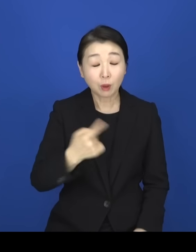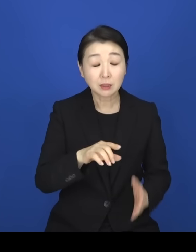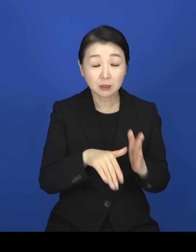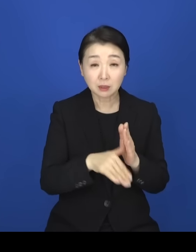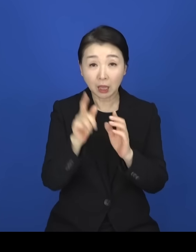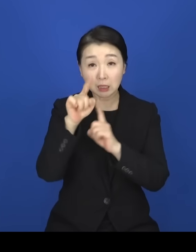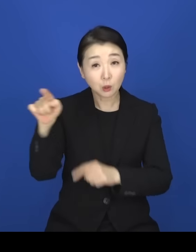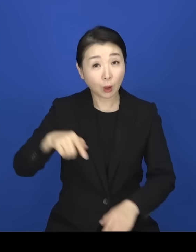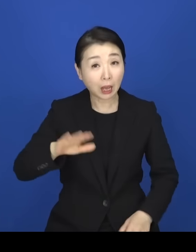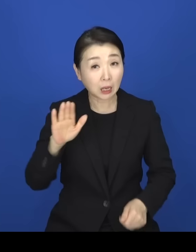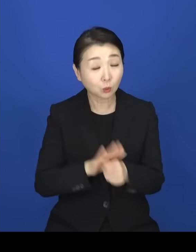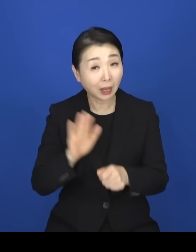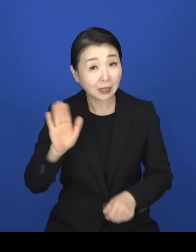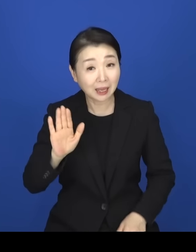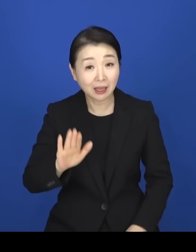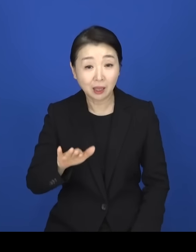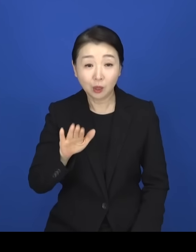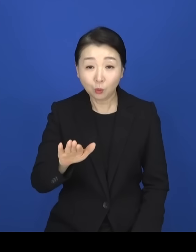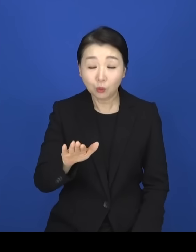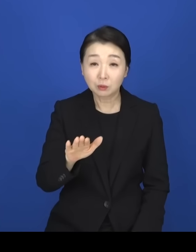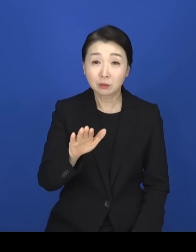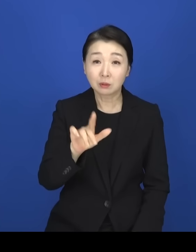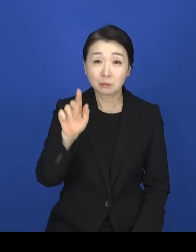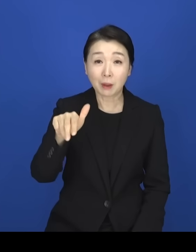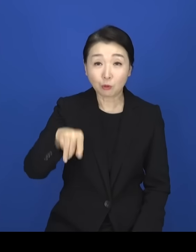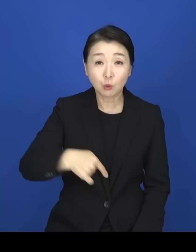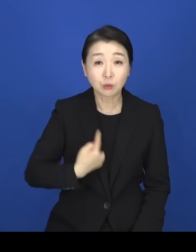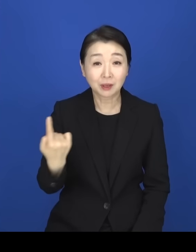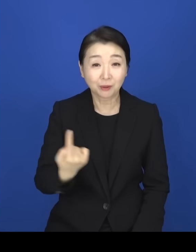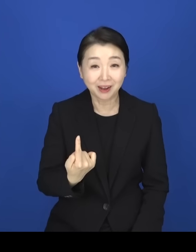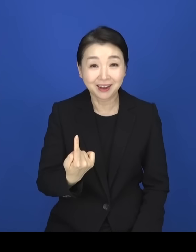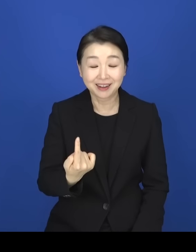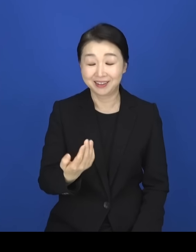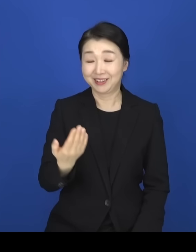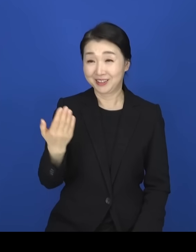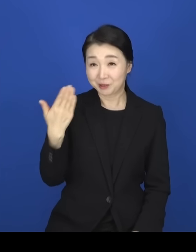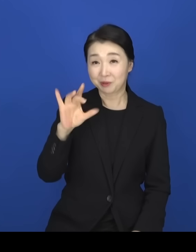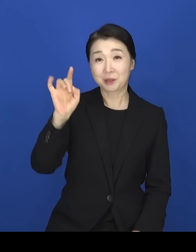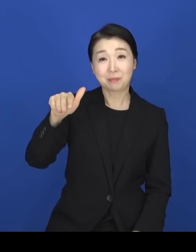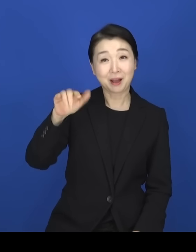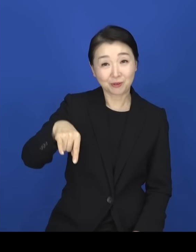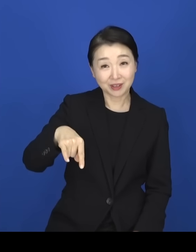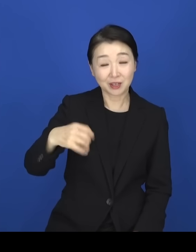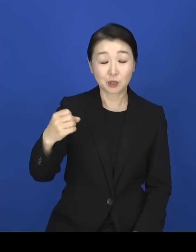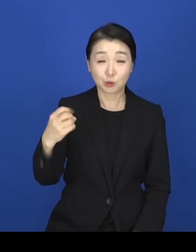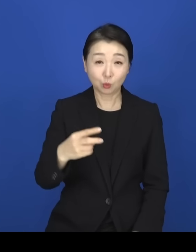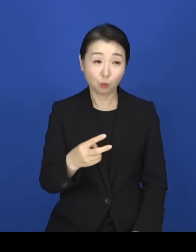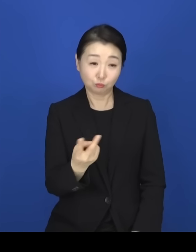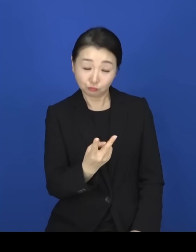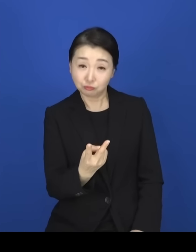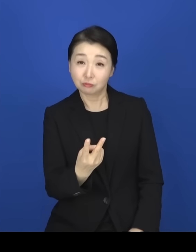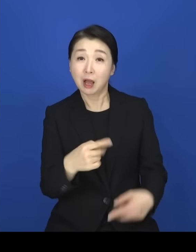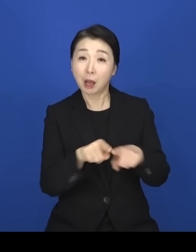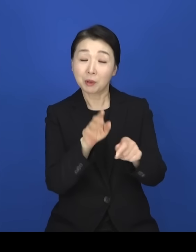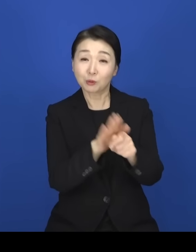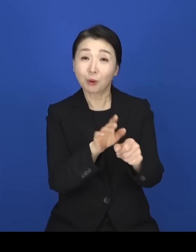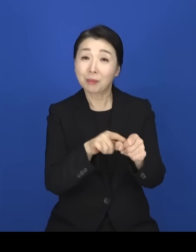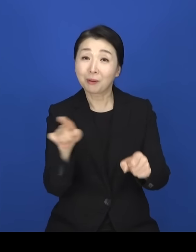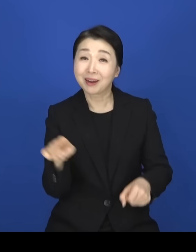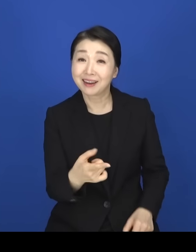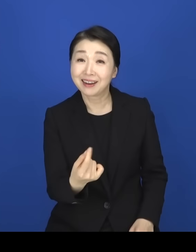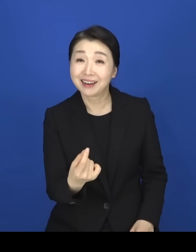되는 거 아닙니까? 어떻게 안 오늘은 그냥 박유 형제만 오셨어요. 지난번에도 박유 형제랑 기리 형제 같이 오셨잖아요. 네. 기도해